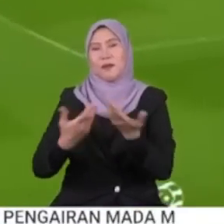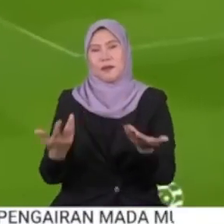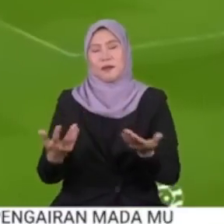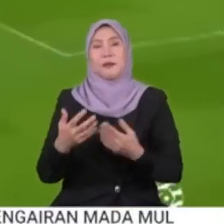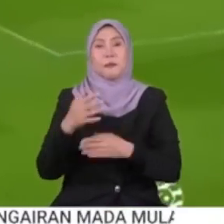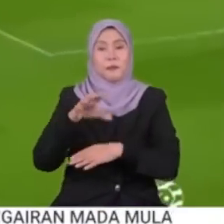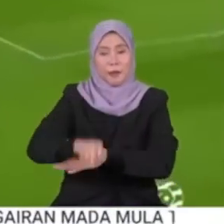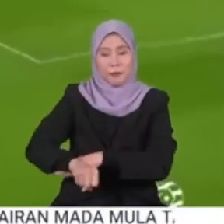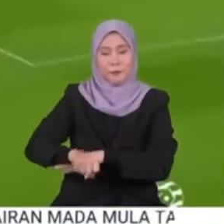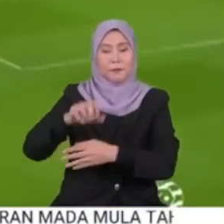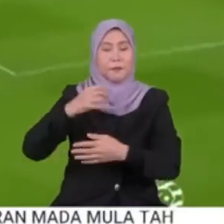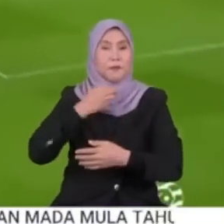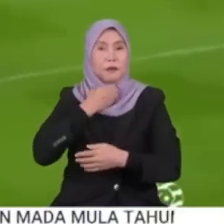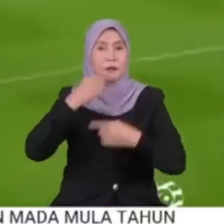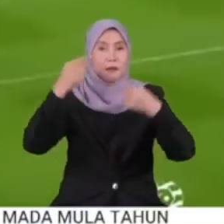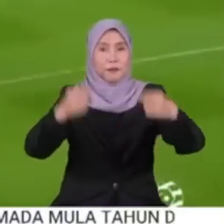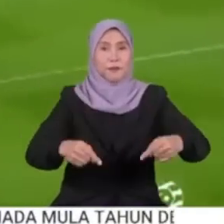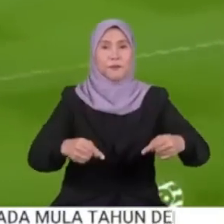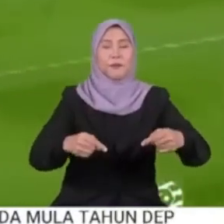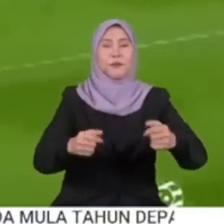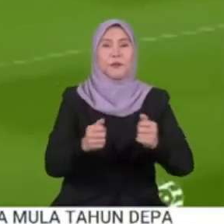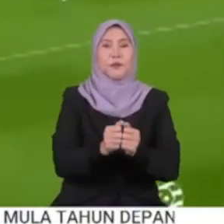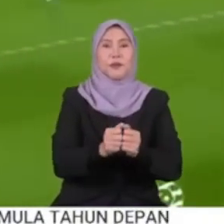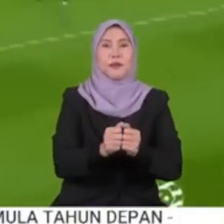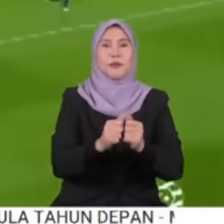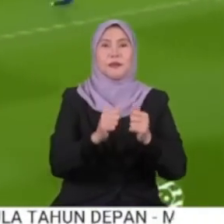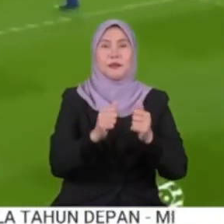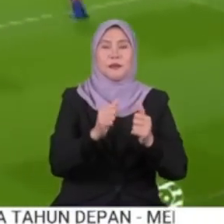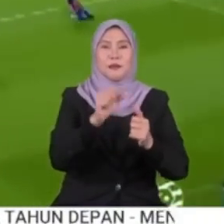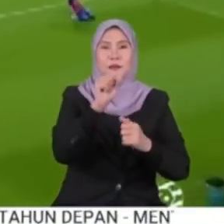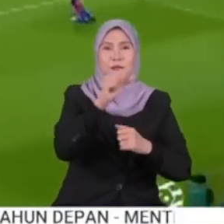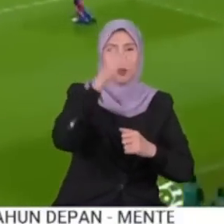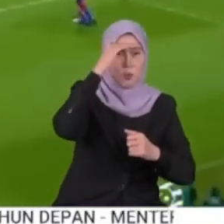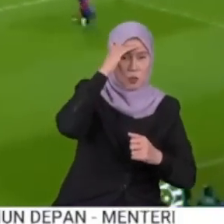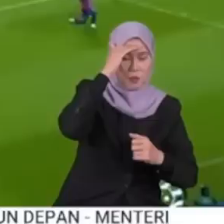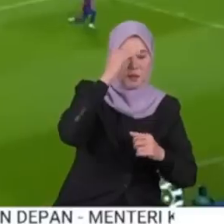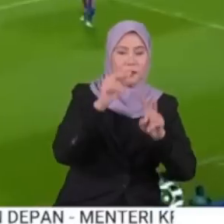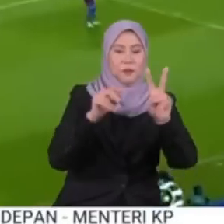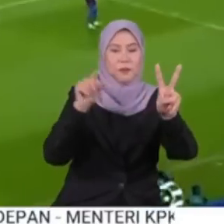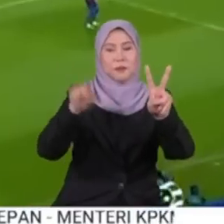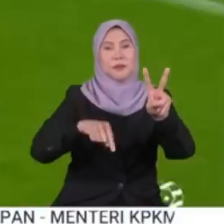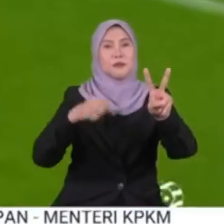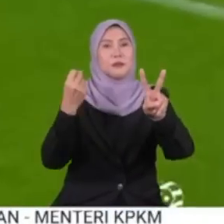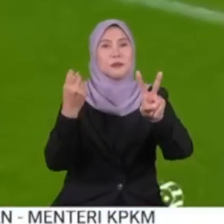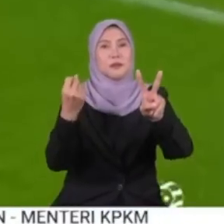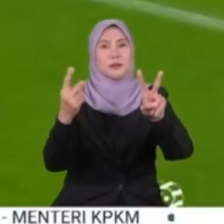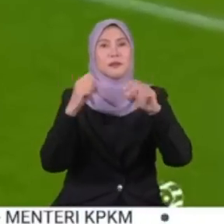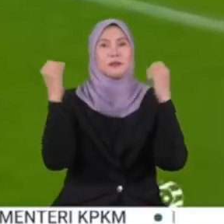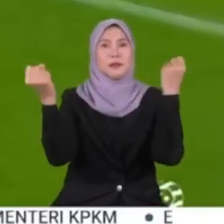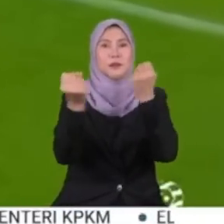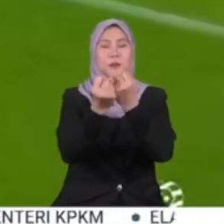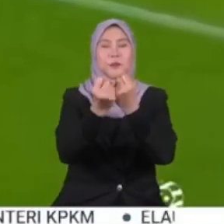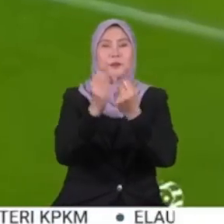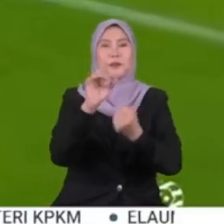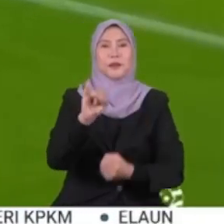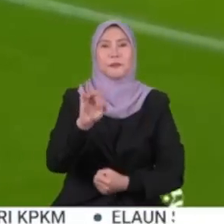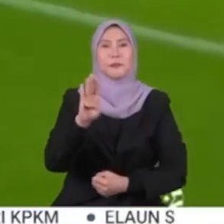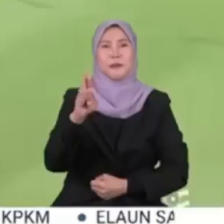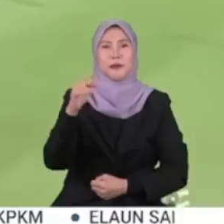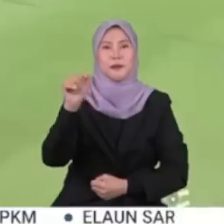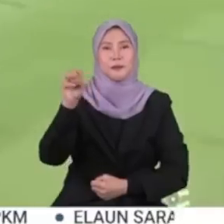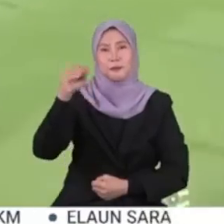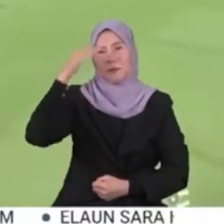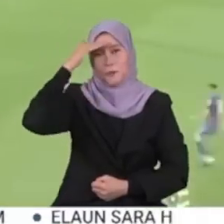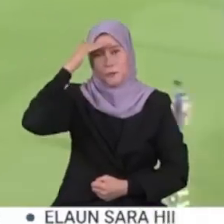malam ini, Perak dijadual berdepan perlawanan timbal balik menentang skuad Harimau Selatan pada 2 November depan di Stadium Sultan Ibrahim Iskandar